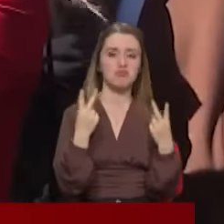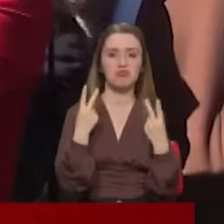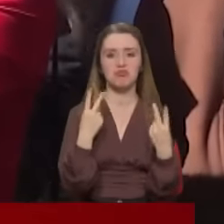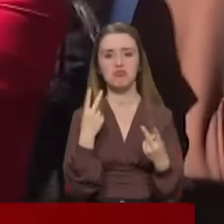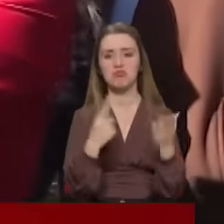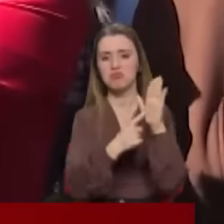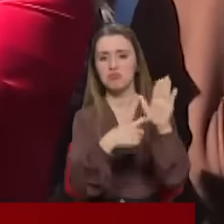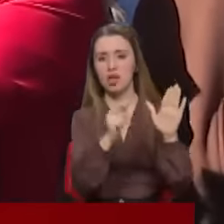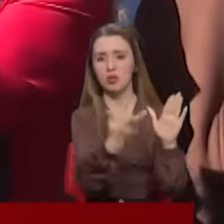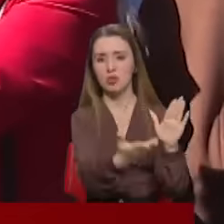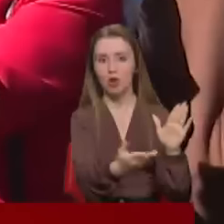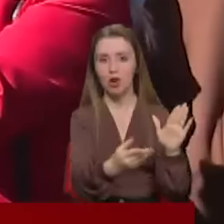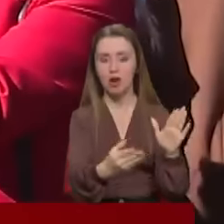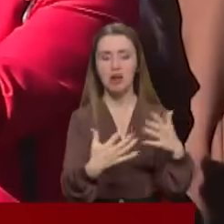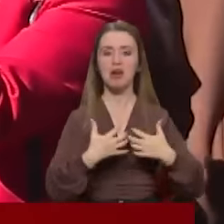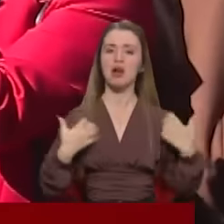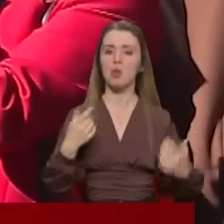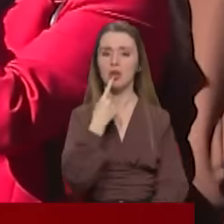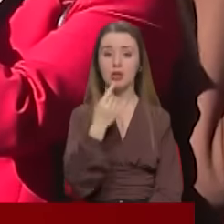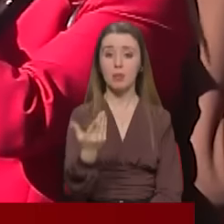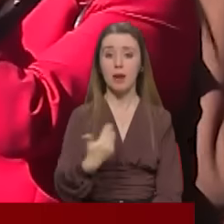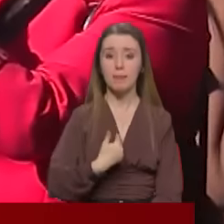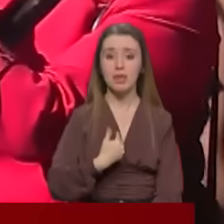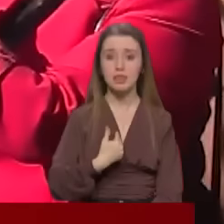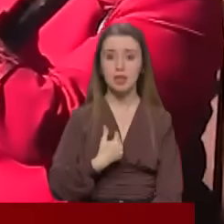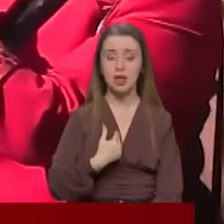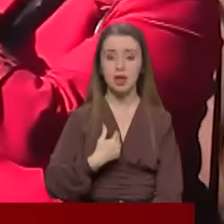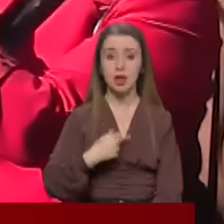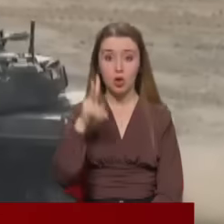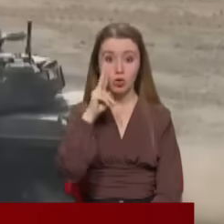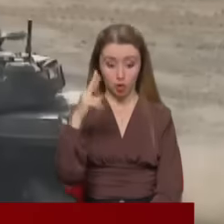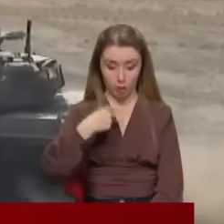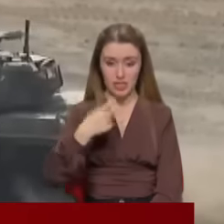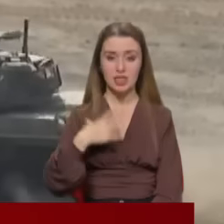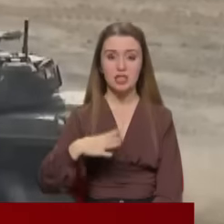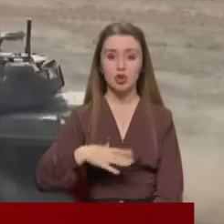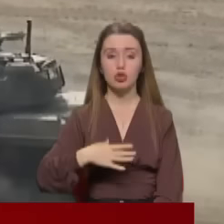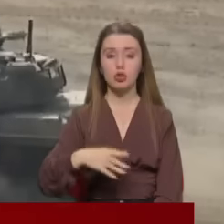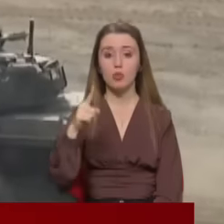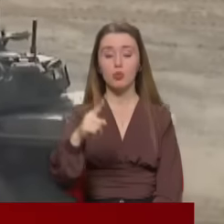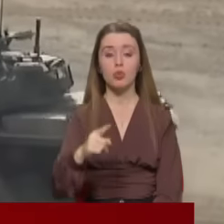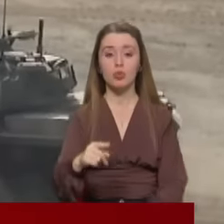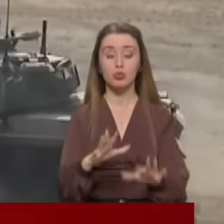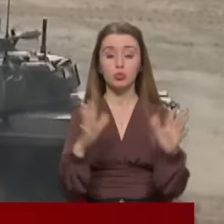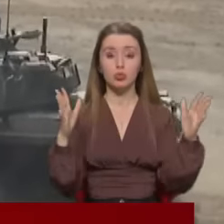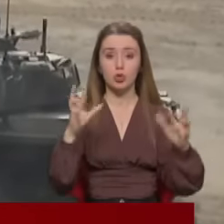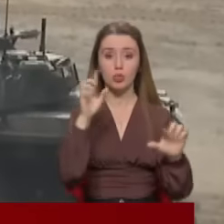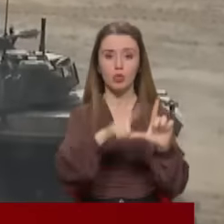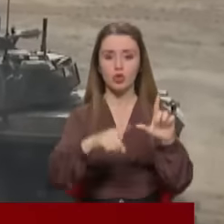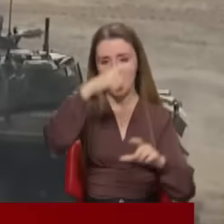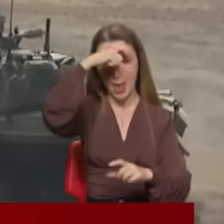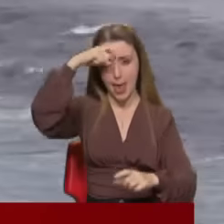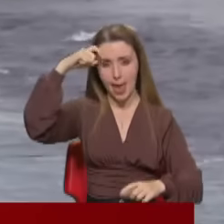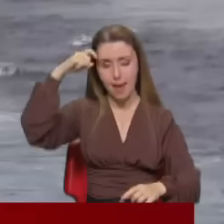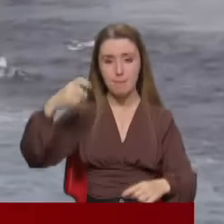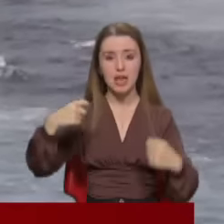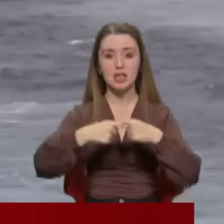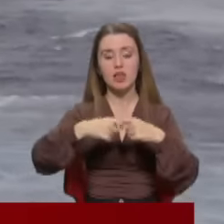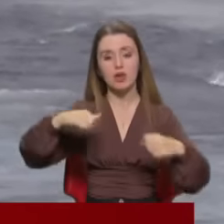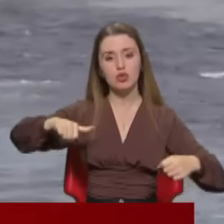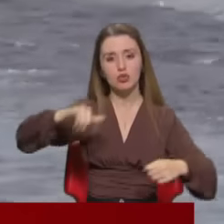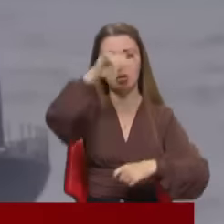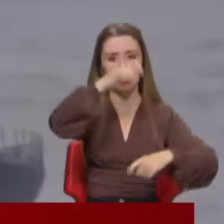gümbür gösteriliyor. Görünmez kahramanları deniyor ama biz artık görünen kahraman olmak istiyoruz. En kritik savunma projelerine emek veren, savaş uçaklarının